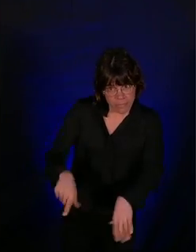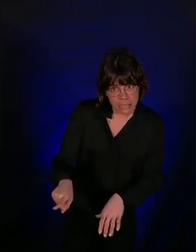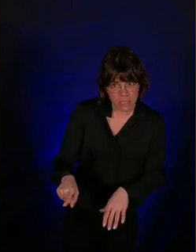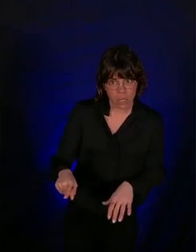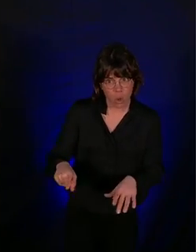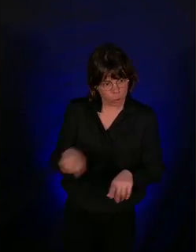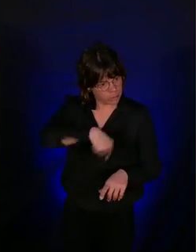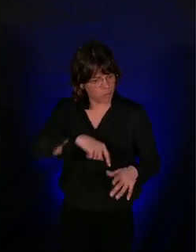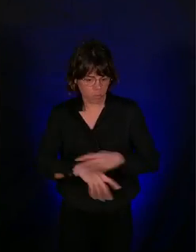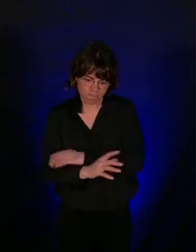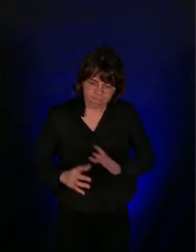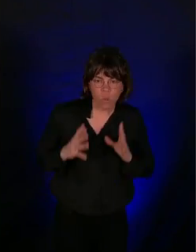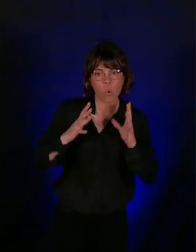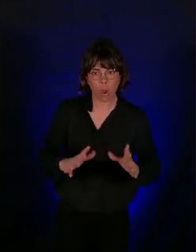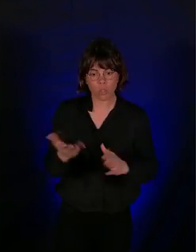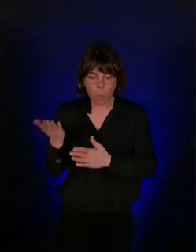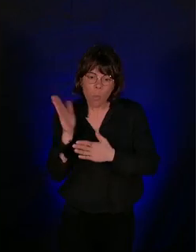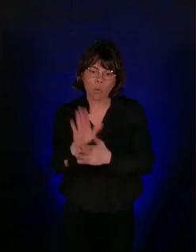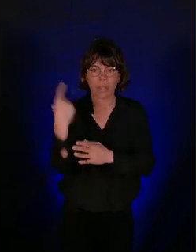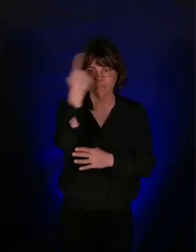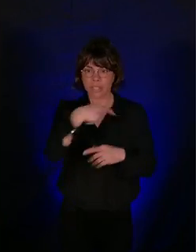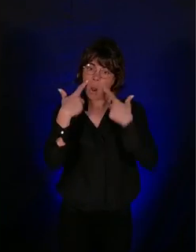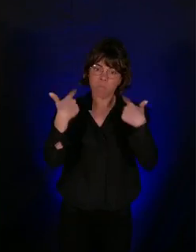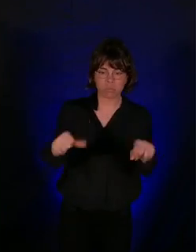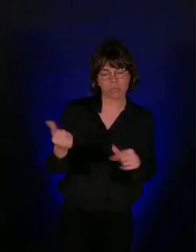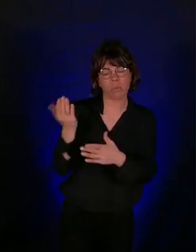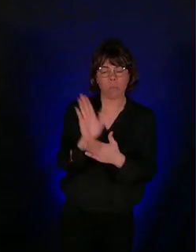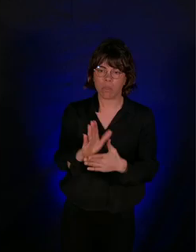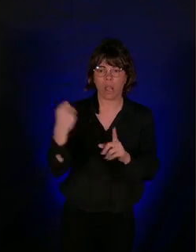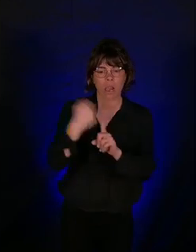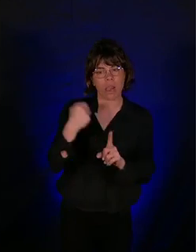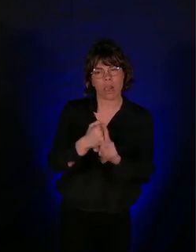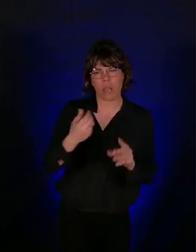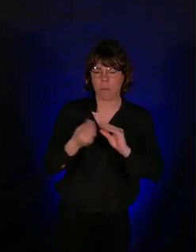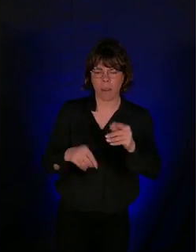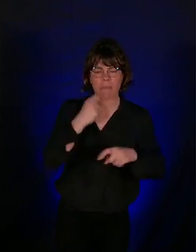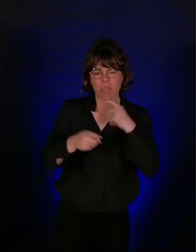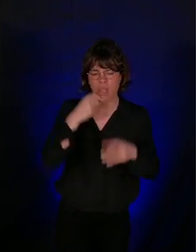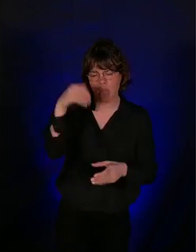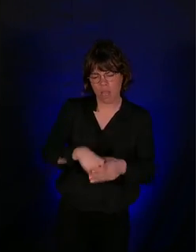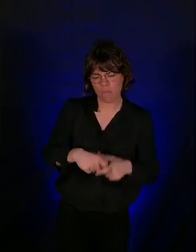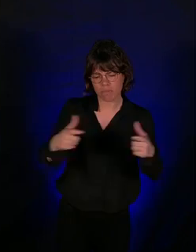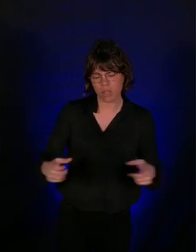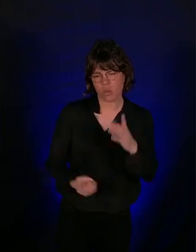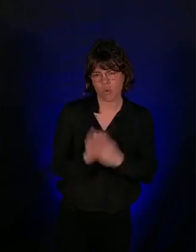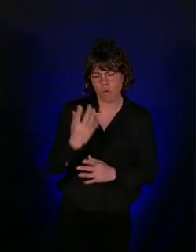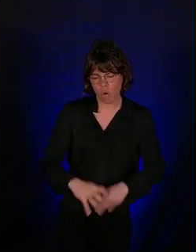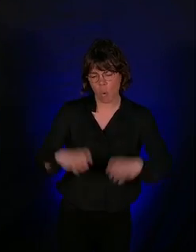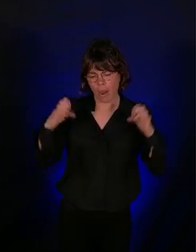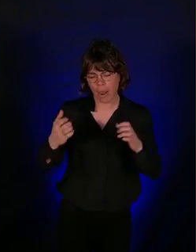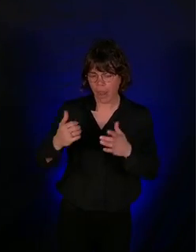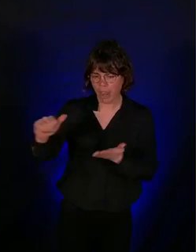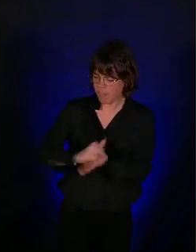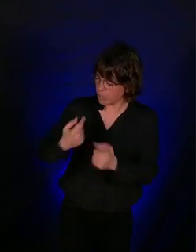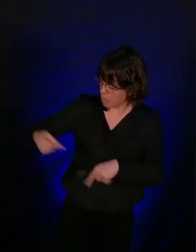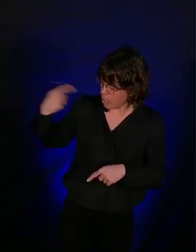CGT pour dénoncer à découvert les injustices quel qu'elles soi et les violences même en interne un nouveau Congrès n'efface pas un autre